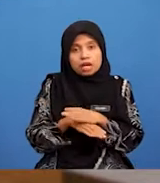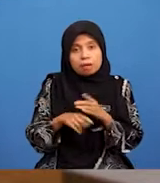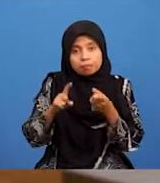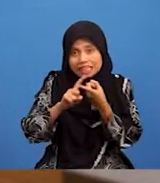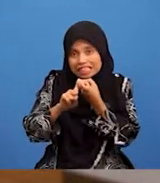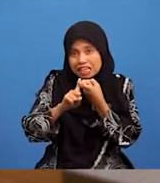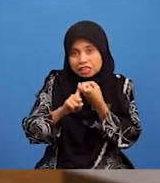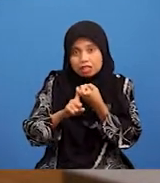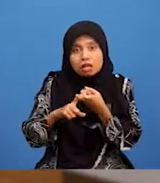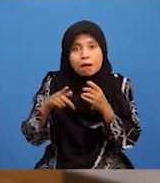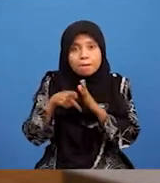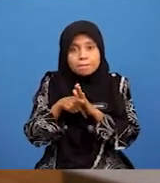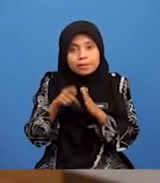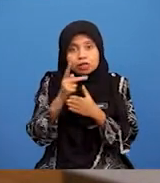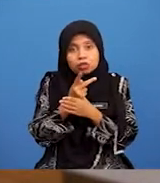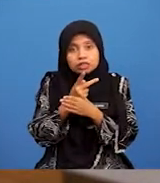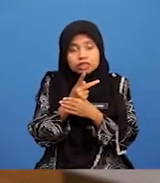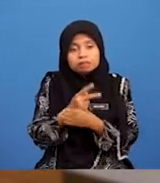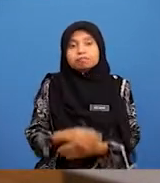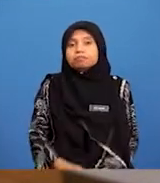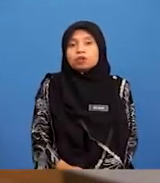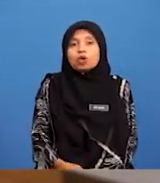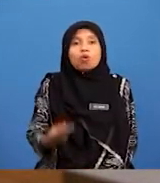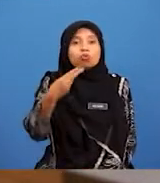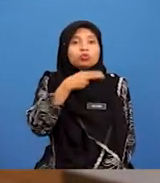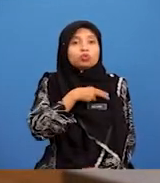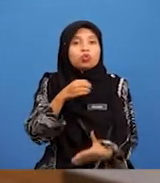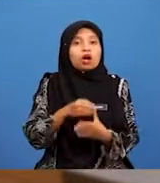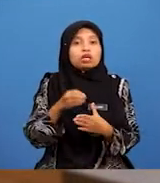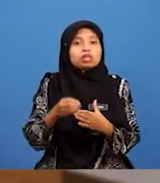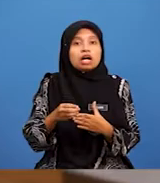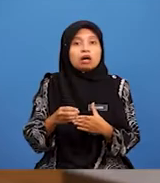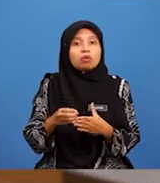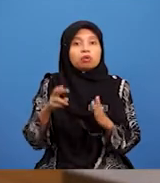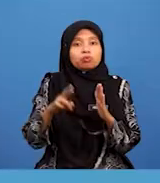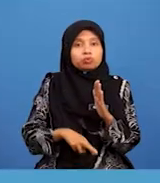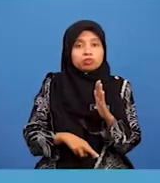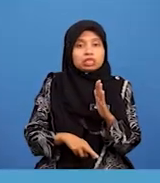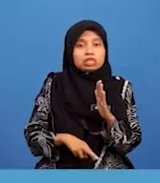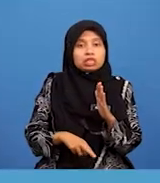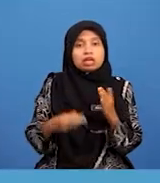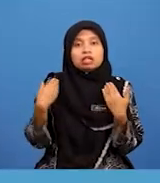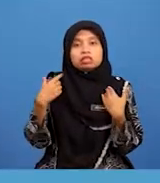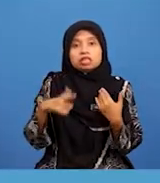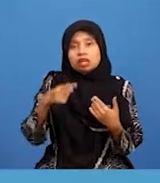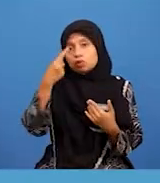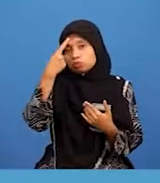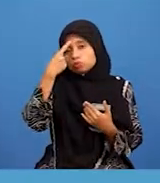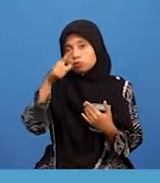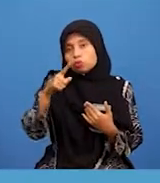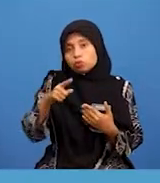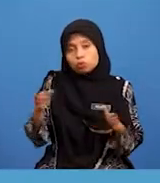ikatan perkongsian. Penentuan untung atau rugi realisasi ini adalah untuk